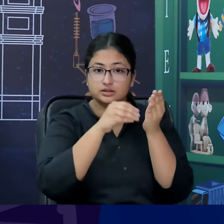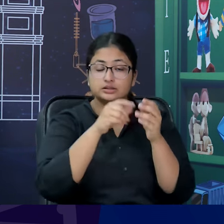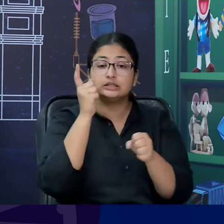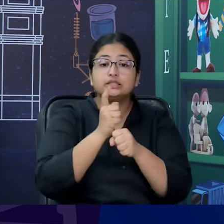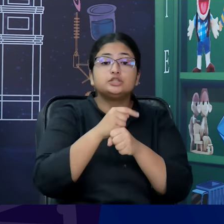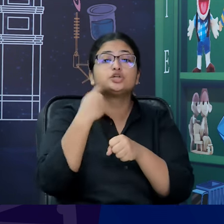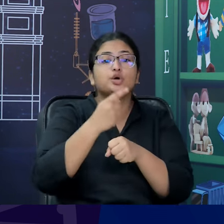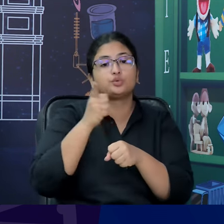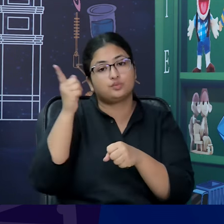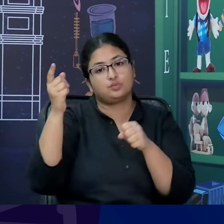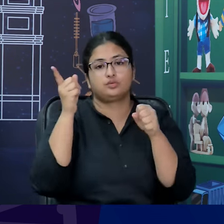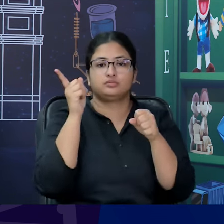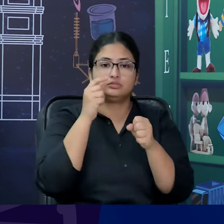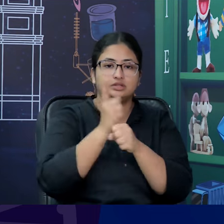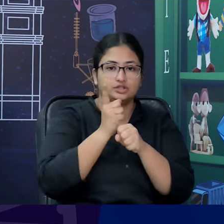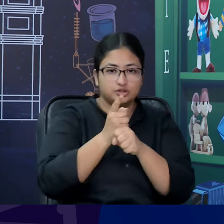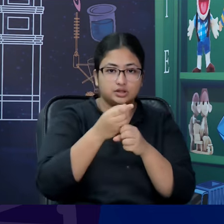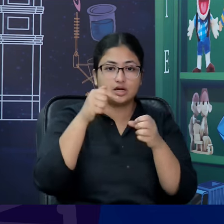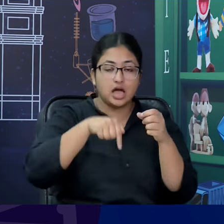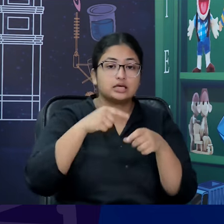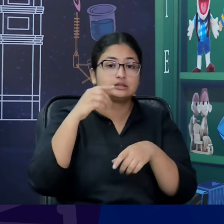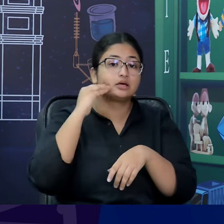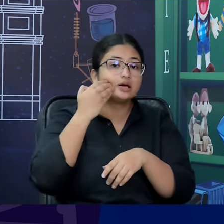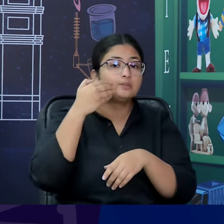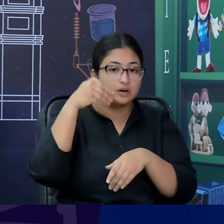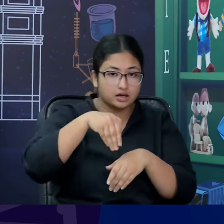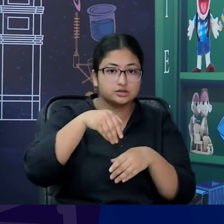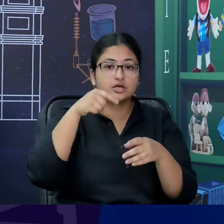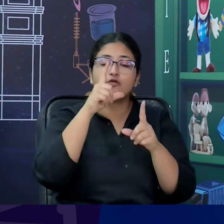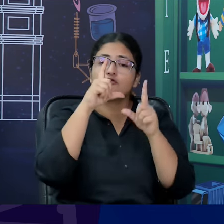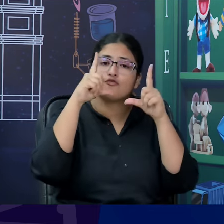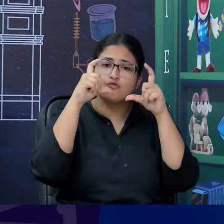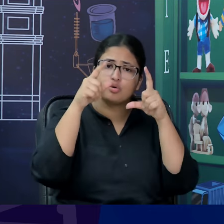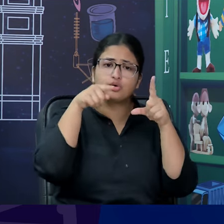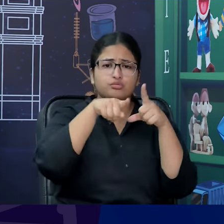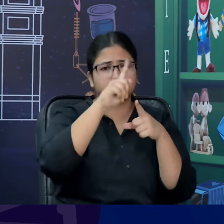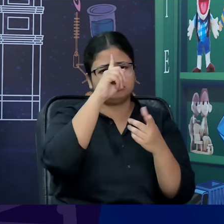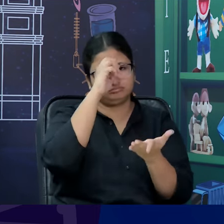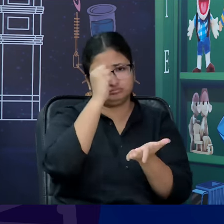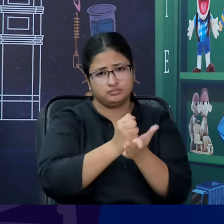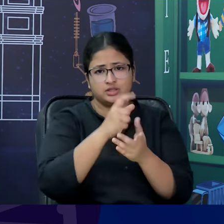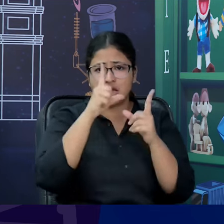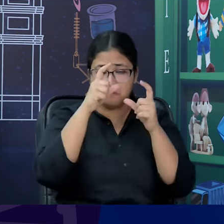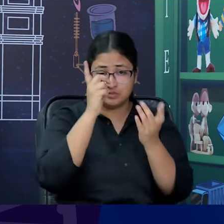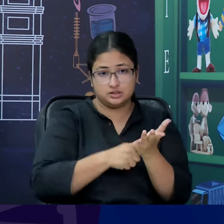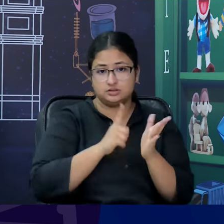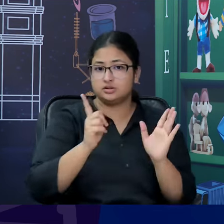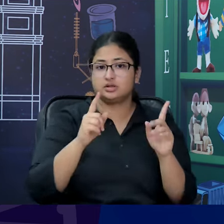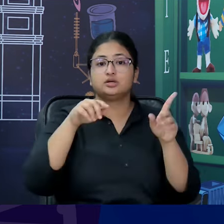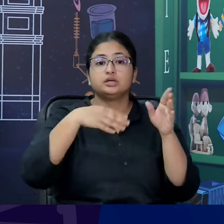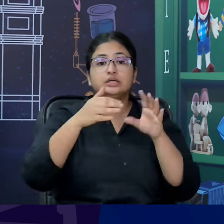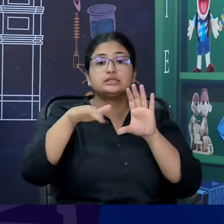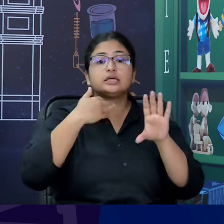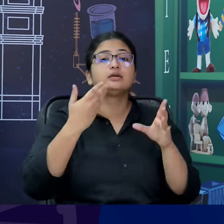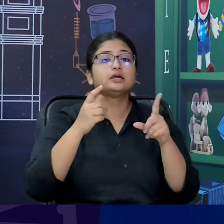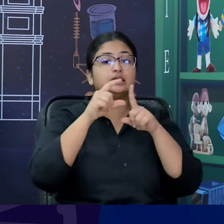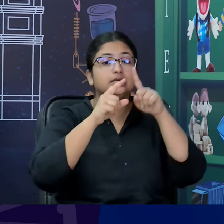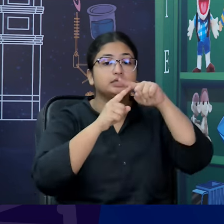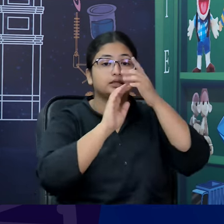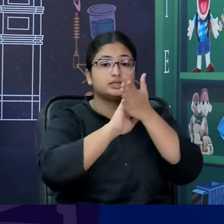दिनांक सत्र की तिथि और फोटोग्राफ अगर आप लगा सके तो आप लगा सकते हैं इसे आप भेज सकते हैं dt1